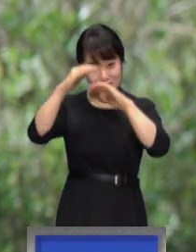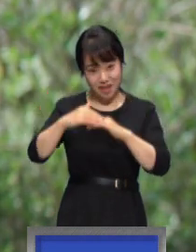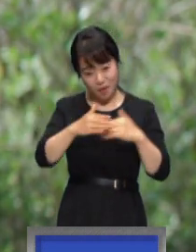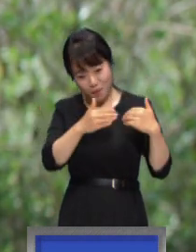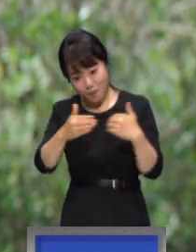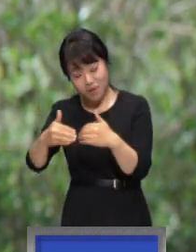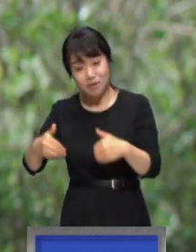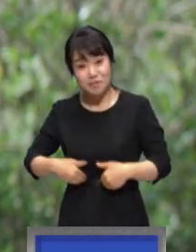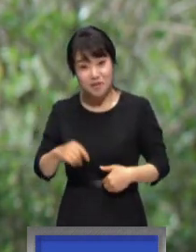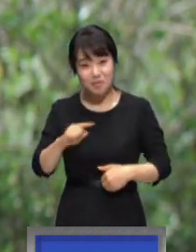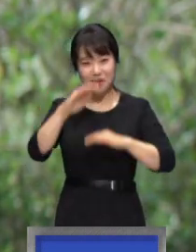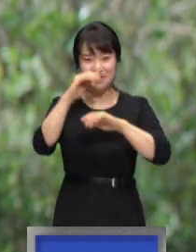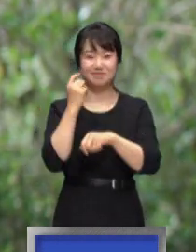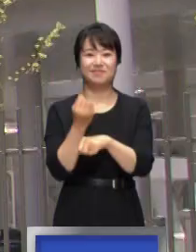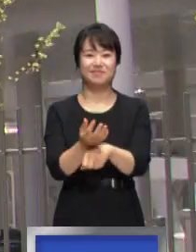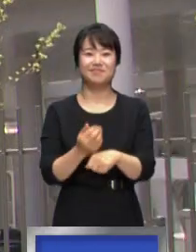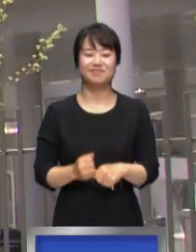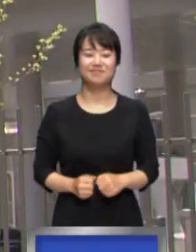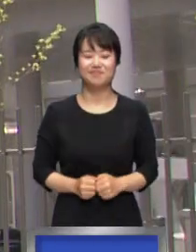그 필요성을 알아봅니다.